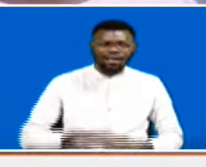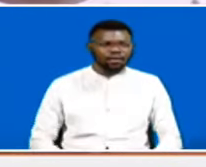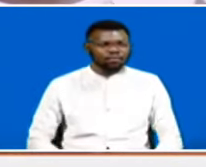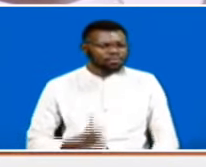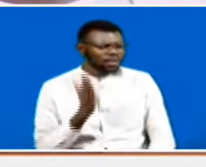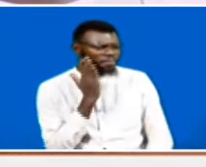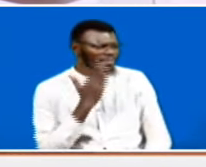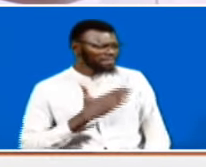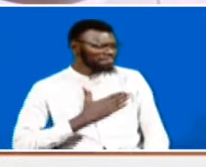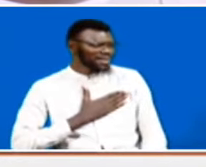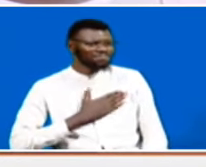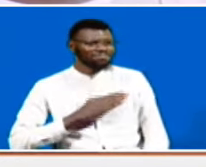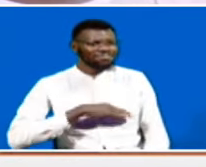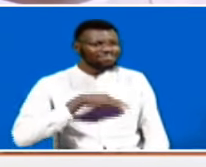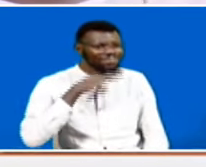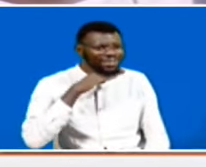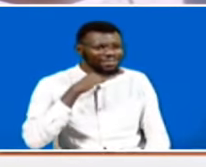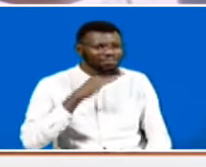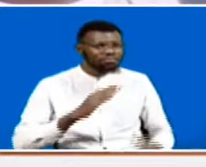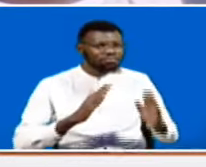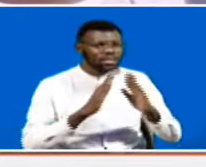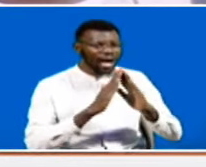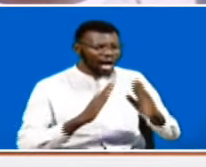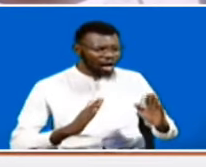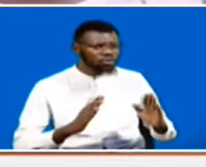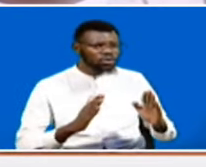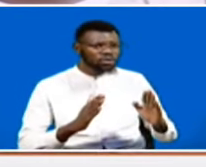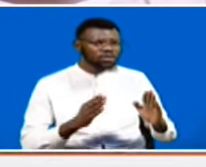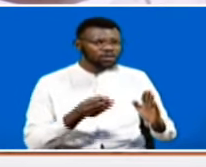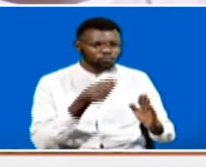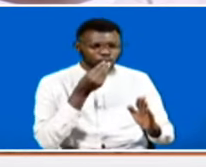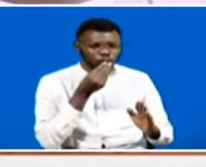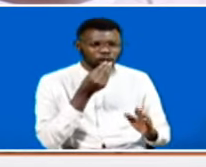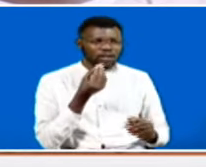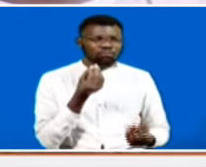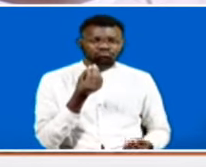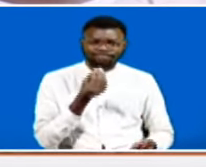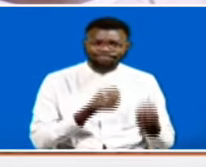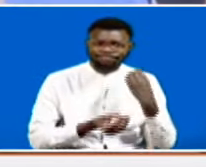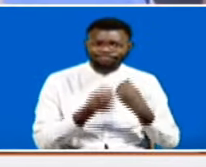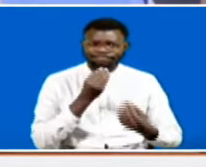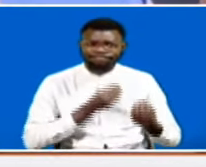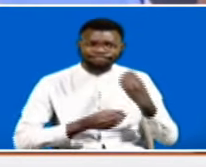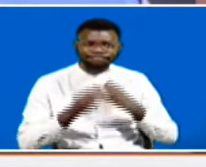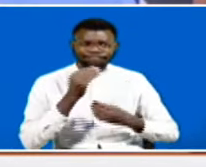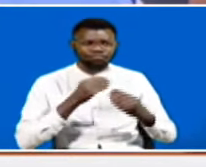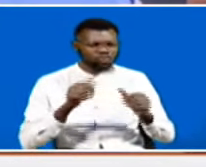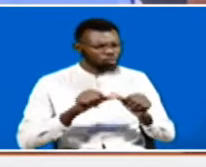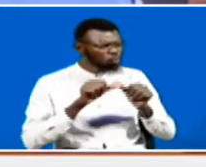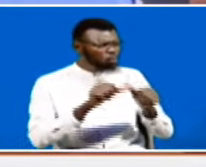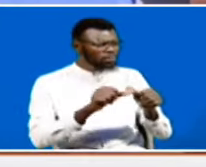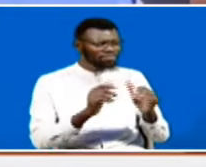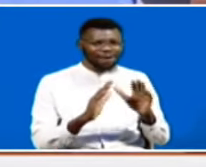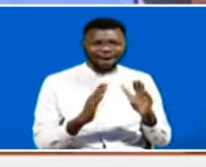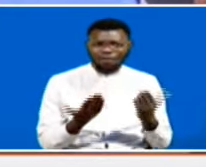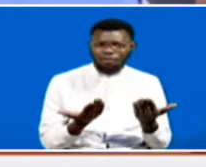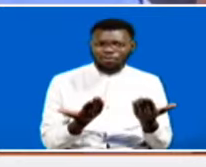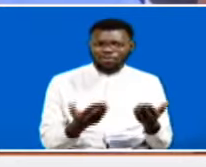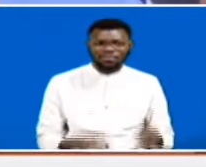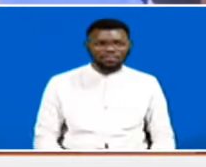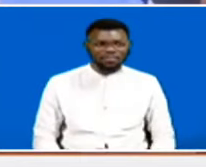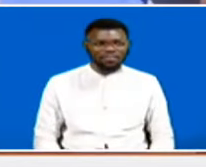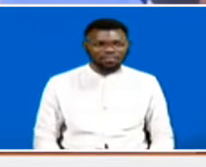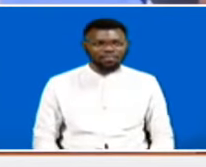mama anakufia kwa nyumba mnakula chakula hivi na hii fule hii kitu ya nilitwambia ni